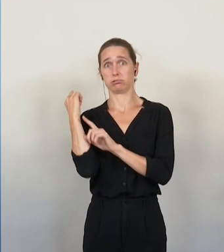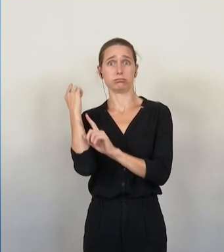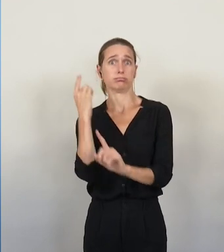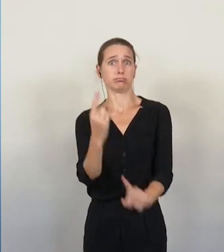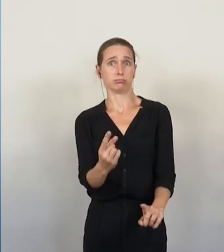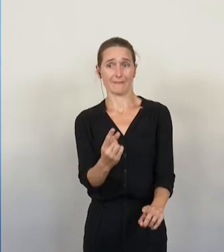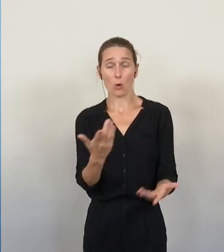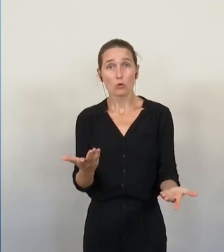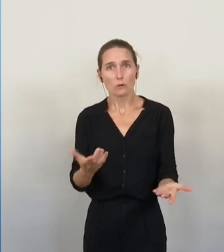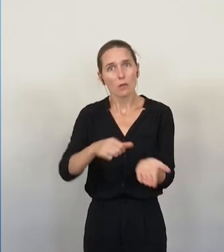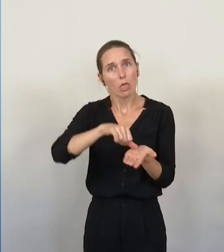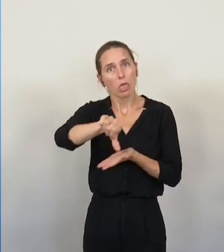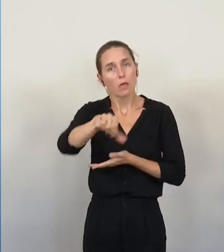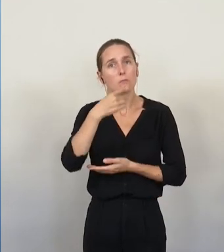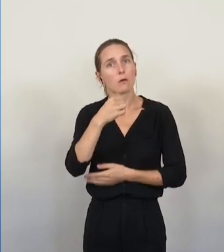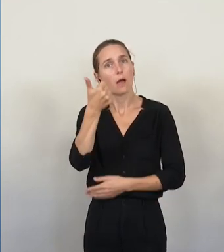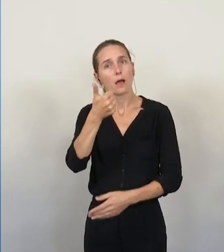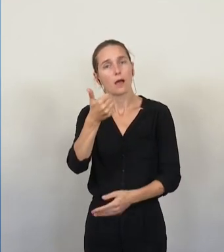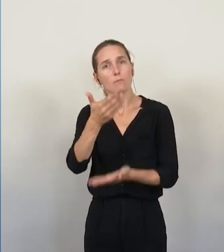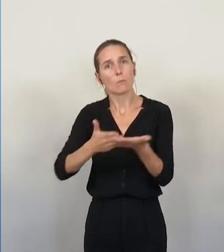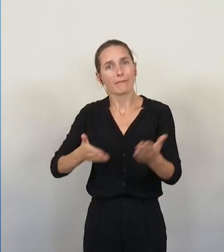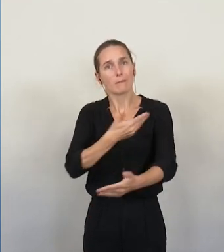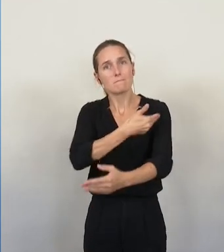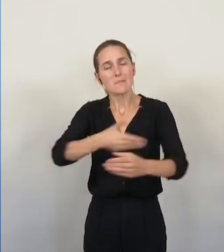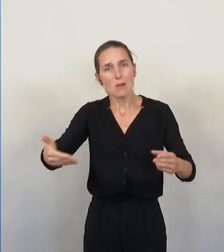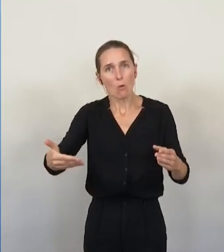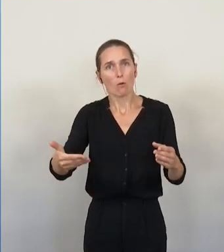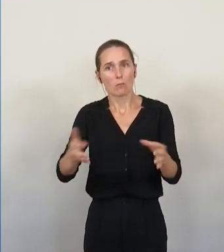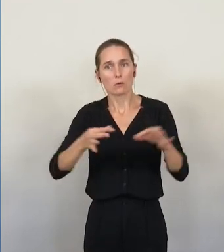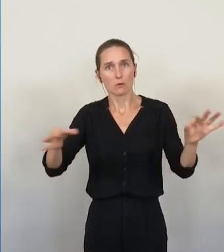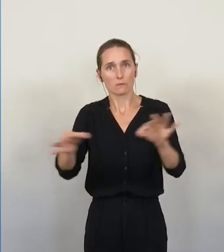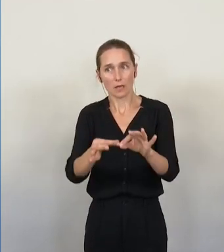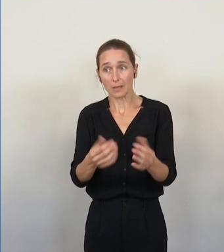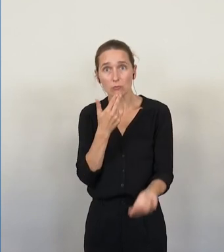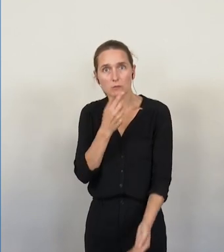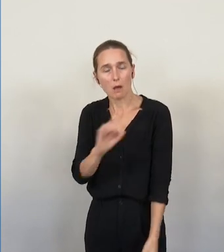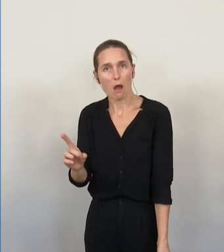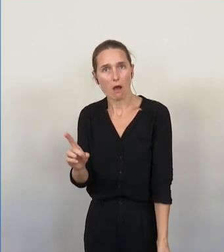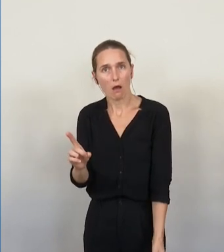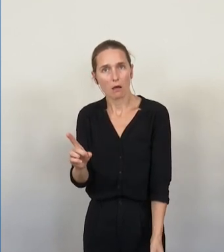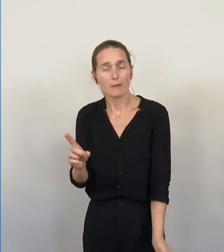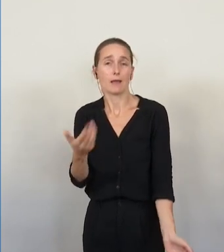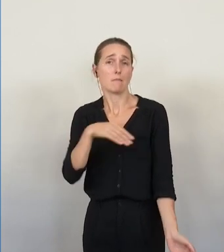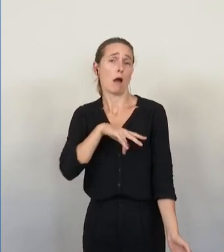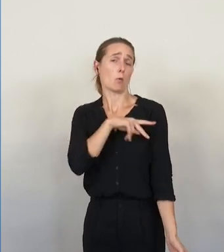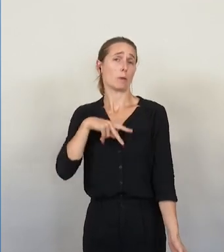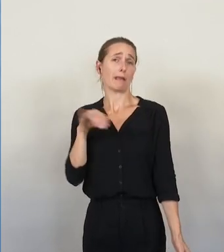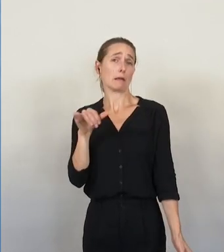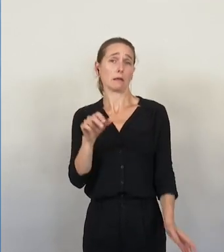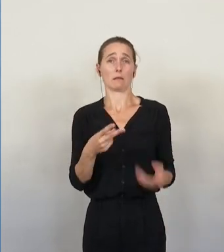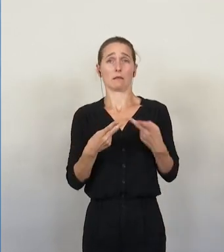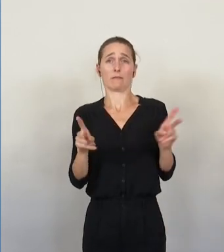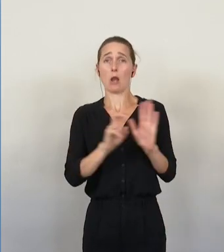demiillion d'euros pour entretenir des locaux qui n'ont pas été utilisés qui appartiennent à la ville de Grenoble voilà une autre dépense que les